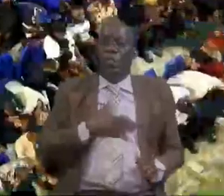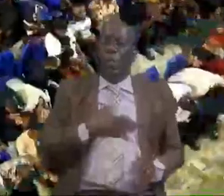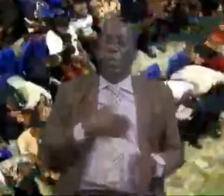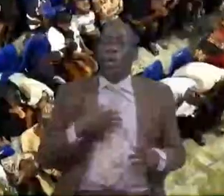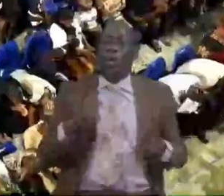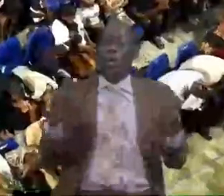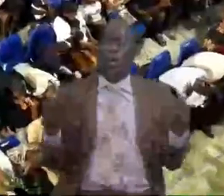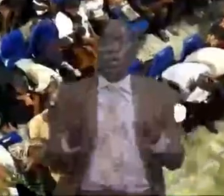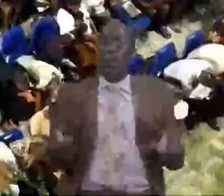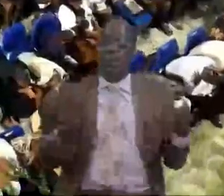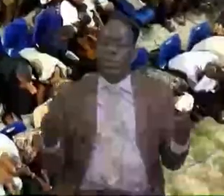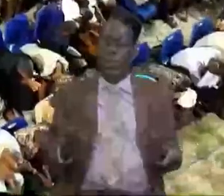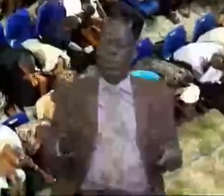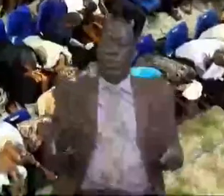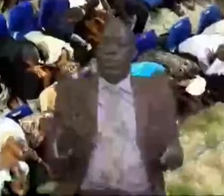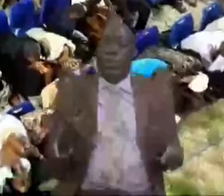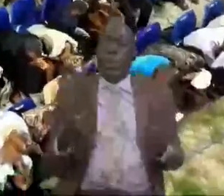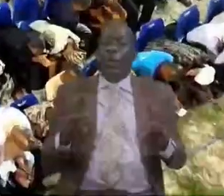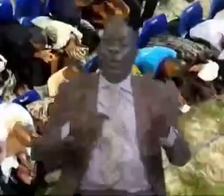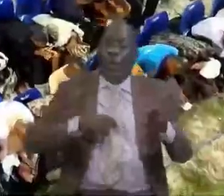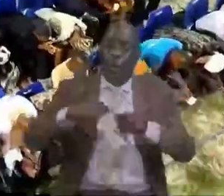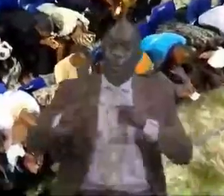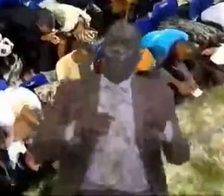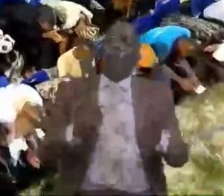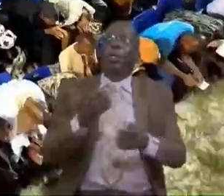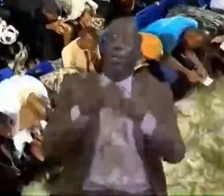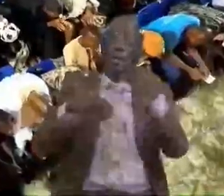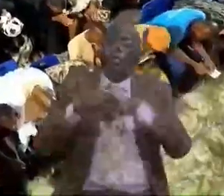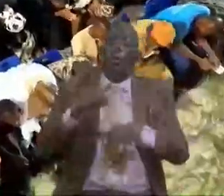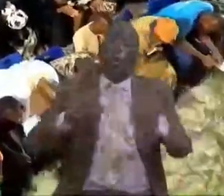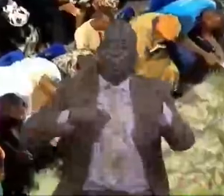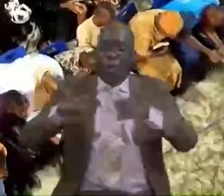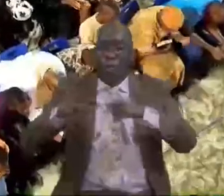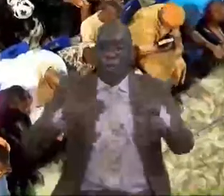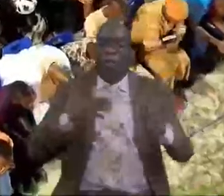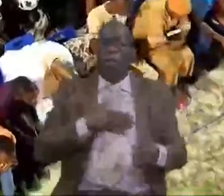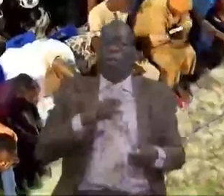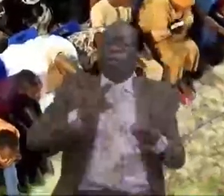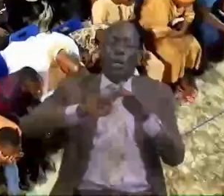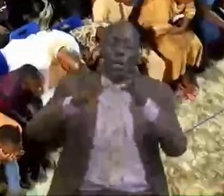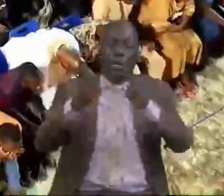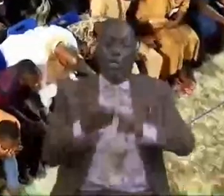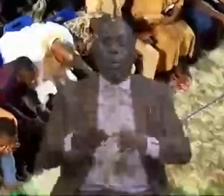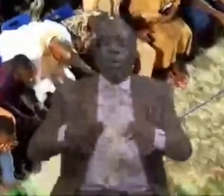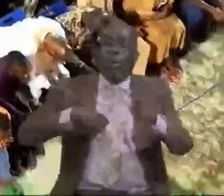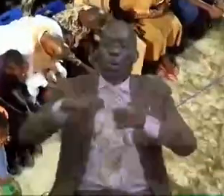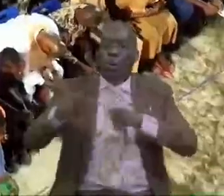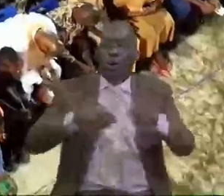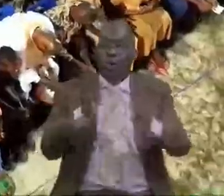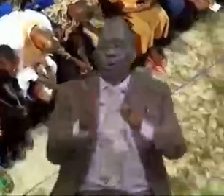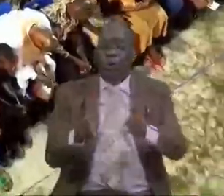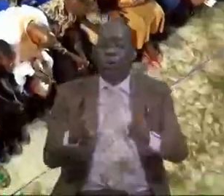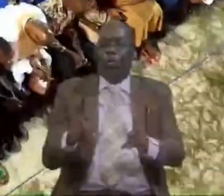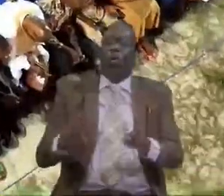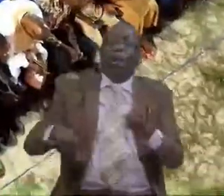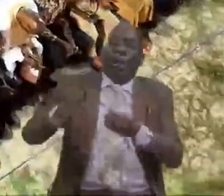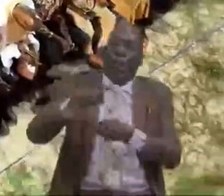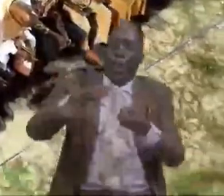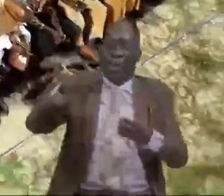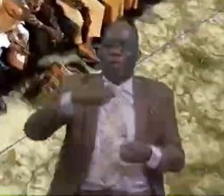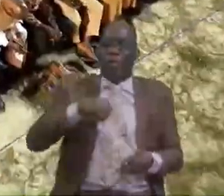Mes péchés nuisent au ciel, font du mal à mes voisins, font du mal aux gens autour de